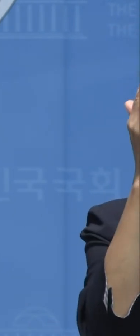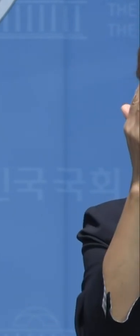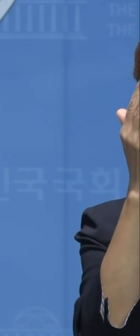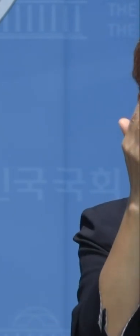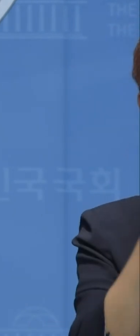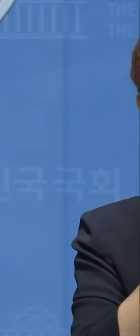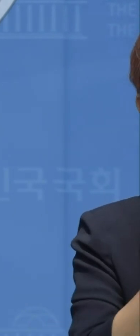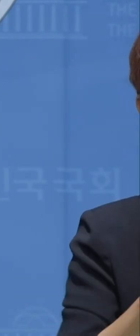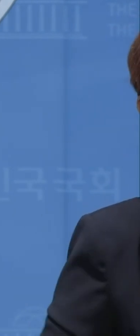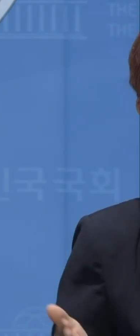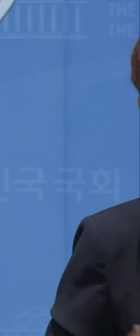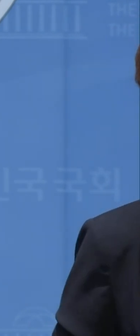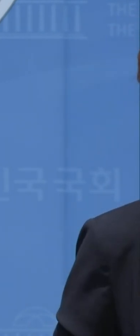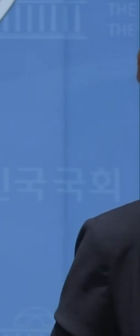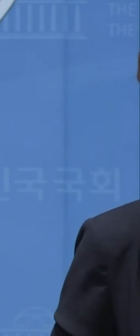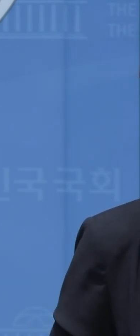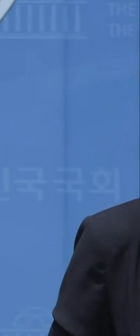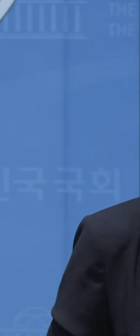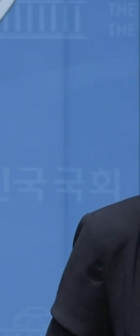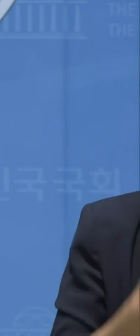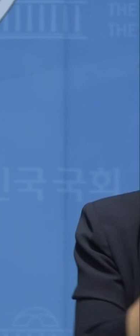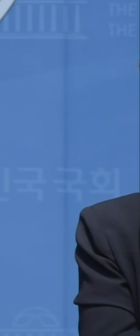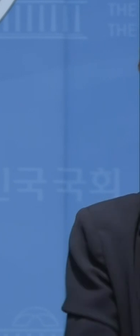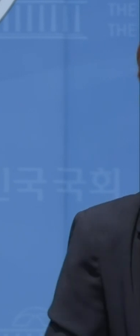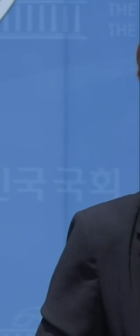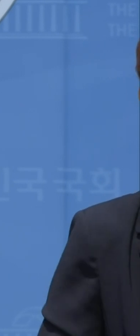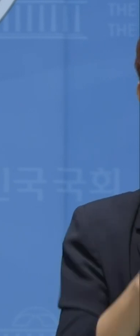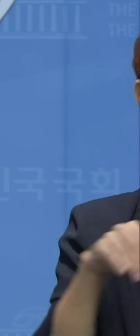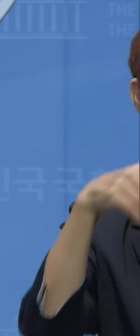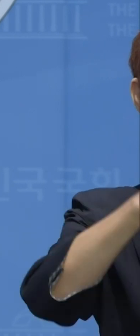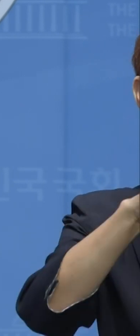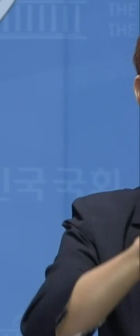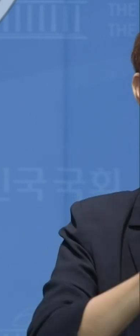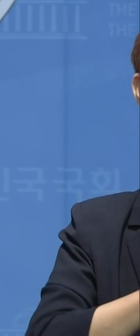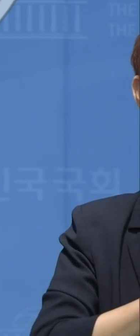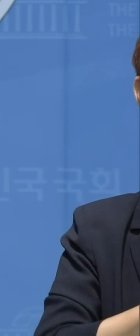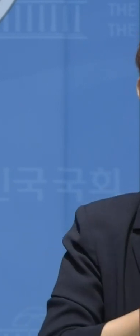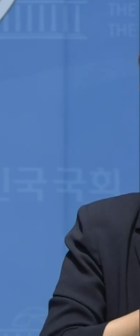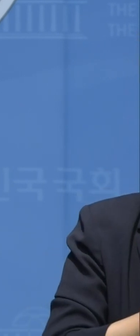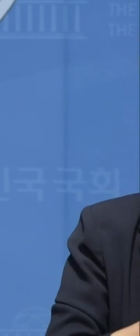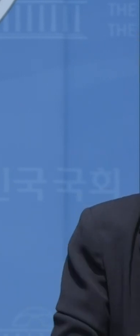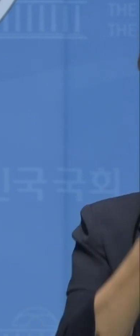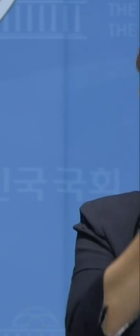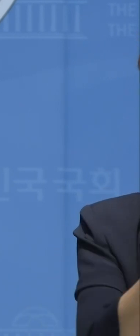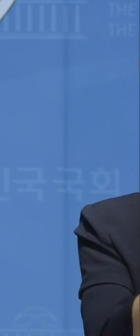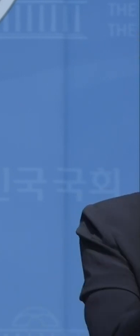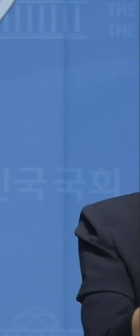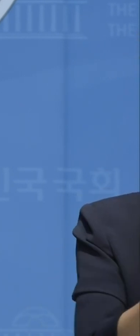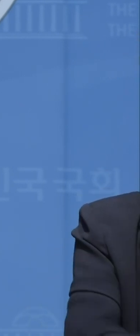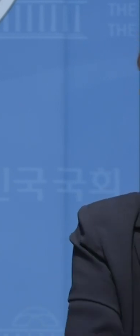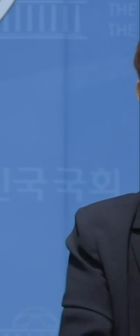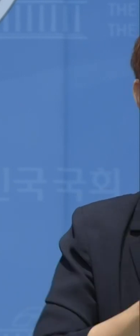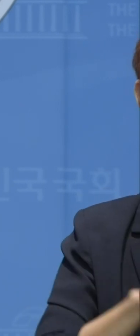입에 올리지 않겠습니다 민주당은 동네 선거의 국회의원 광역의원 쉬은 일곱명 기초의원